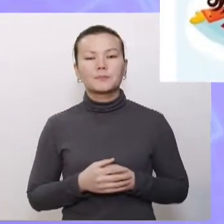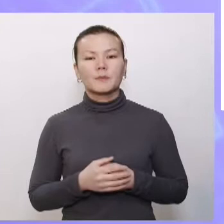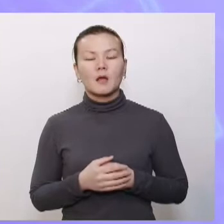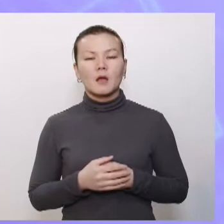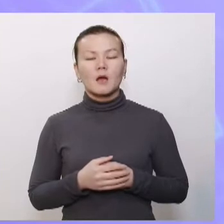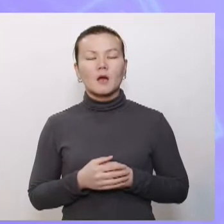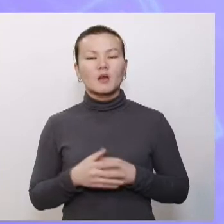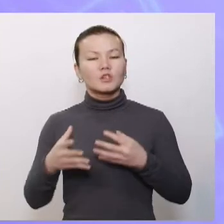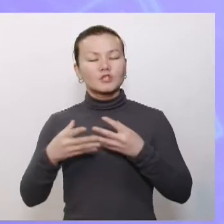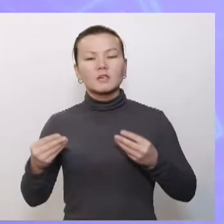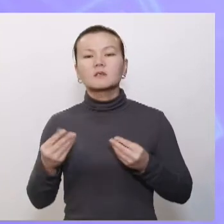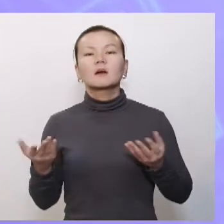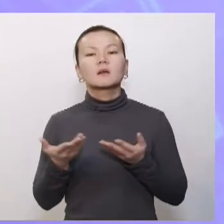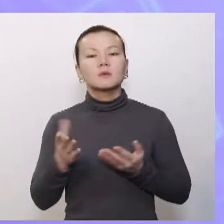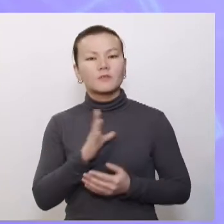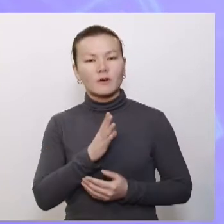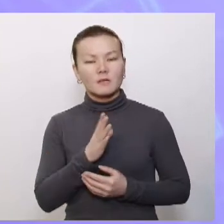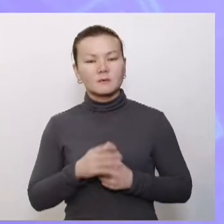Жаз кандай болот?